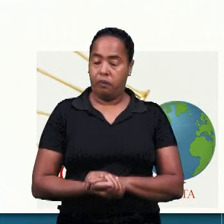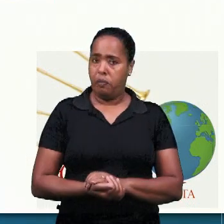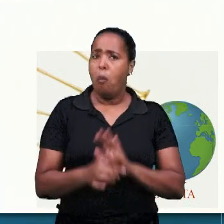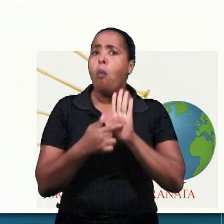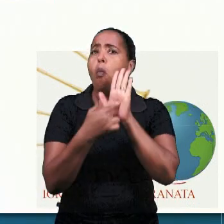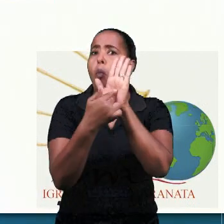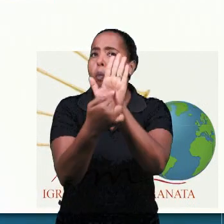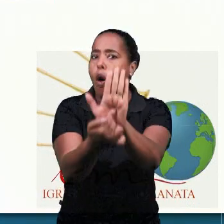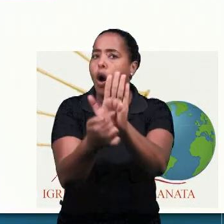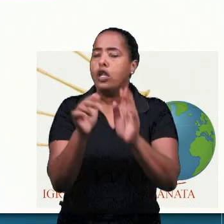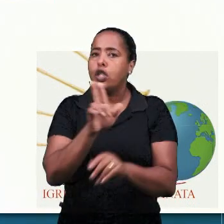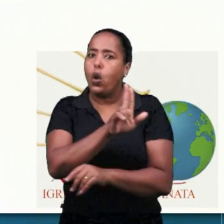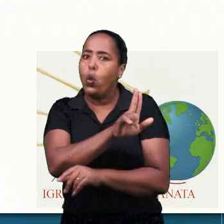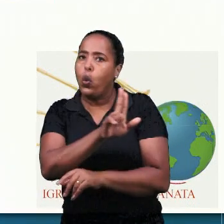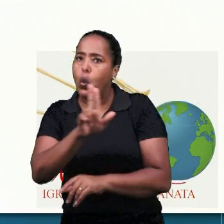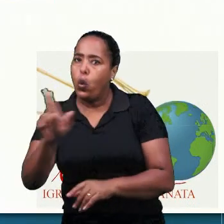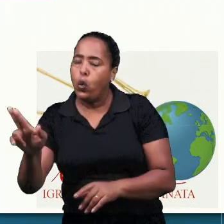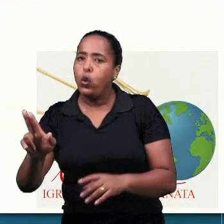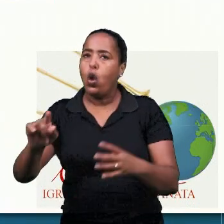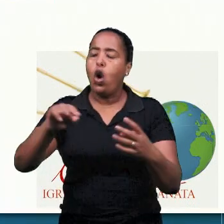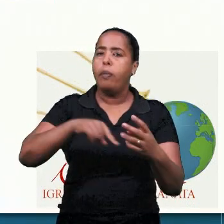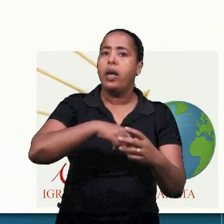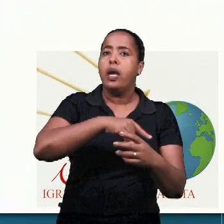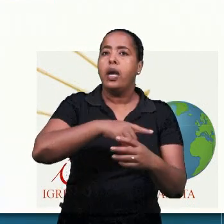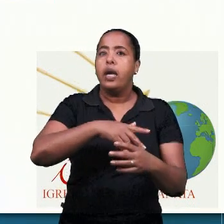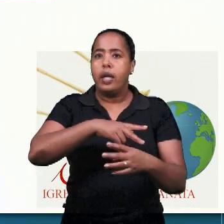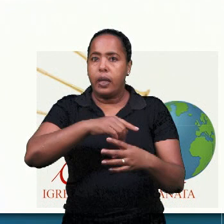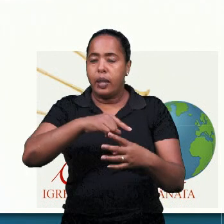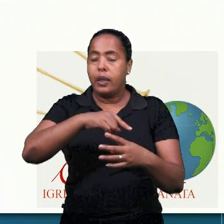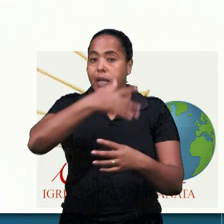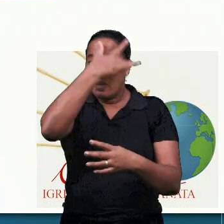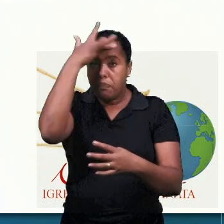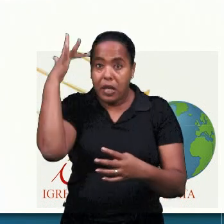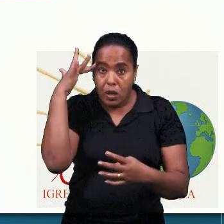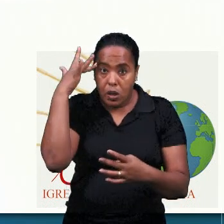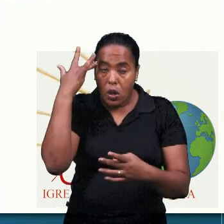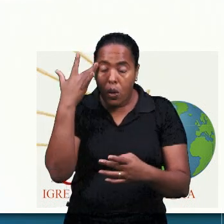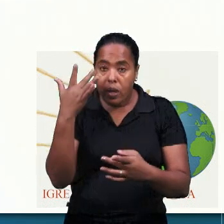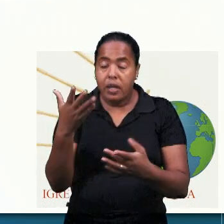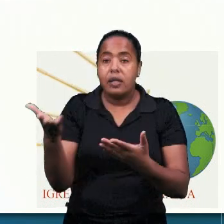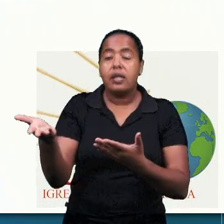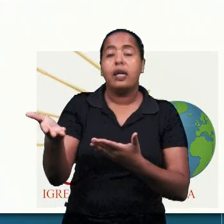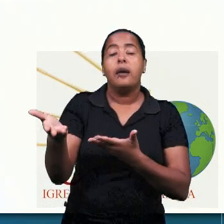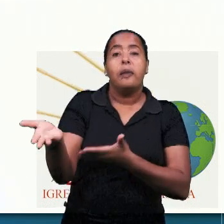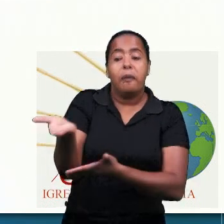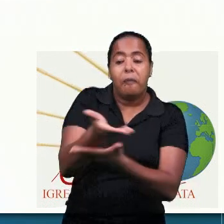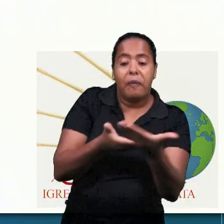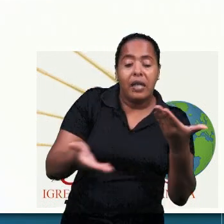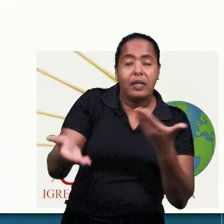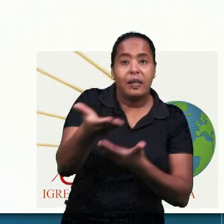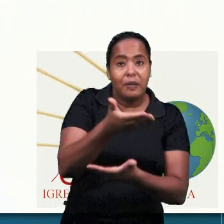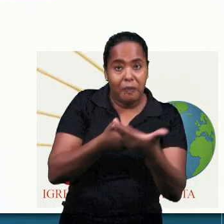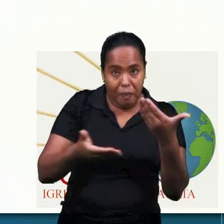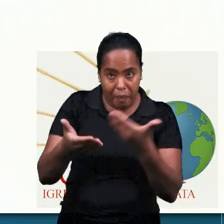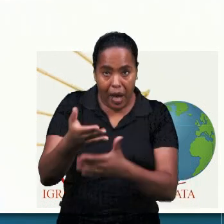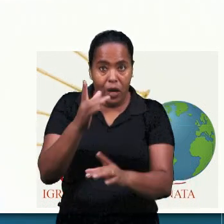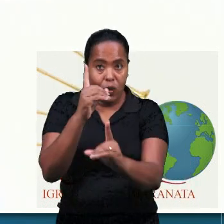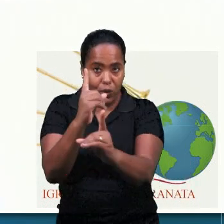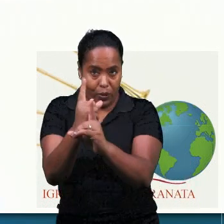le groupe. Citez les noms des participants de cette rencontre. Citez les